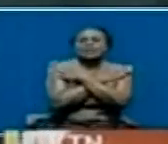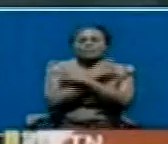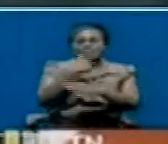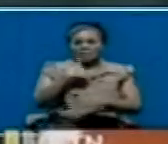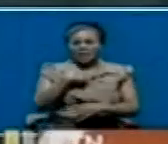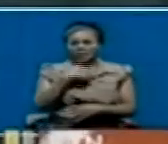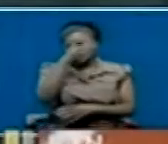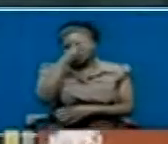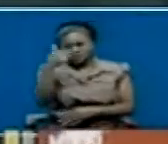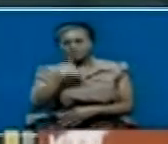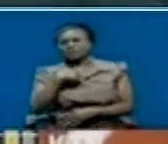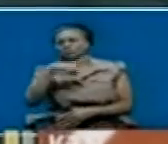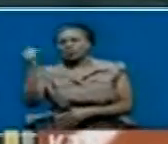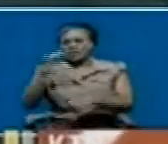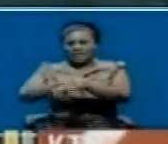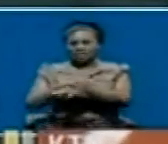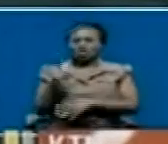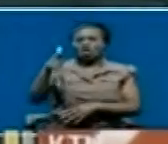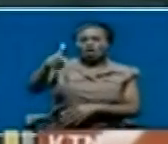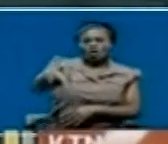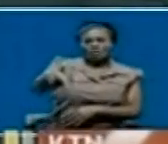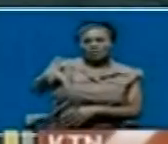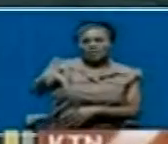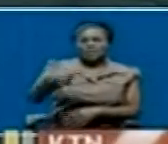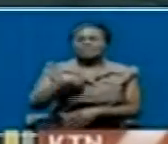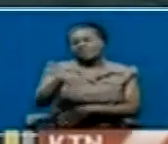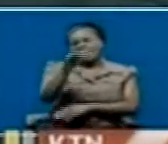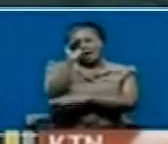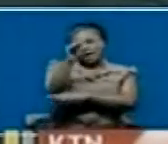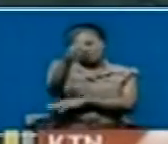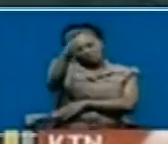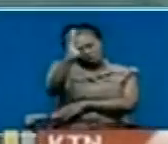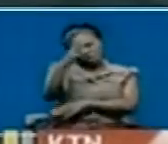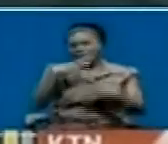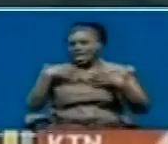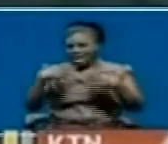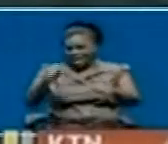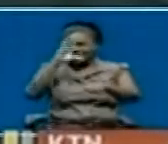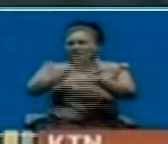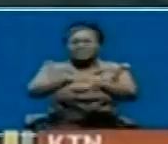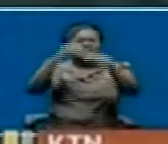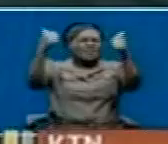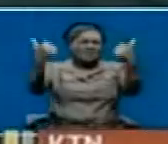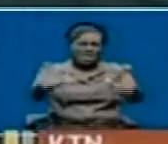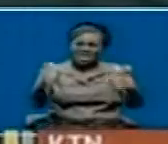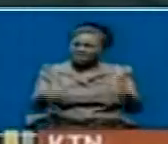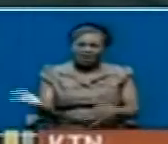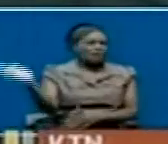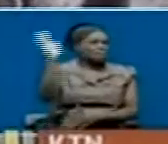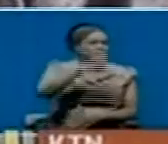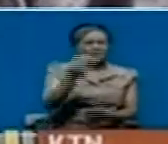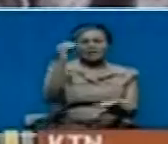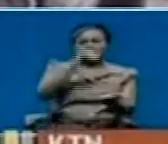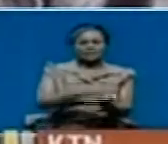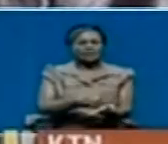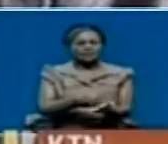anasema tukimbie, sijui nini. Kine, naomba Mungu tu nikipona sitairudia kitendo kama hicho.